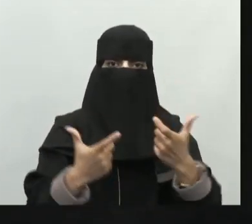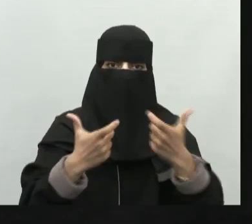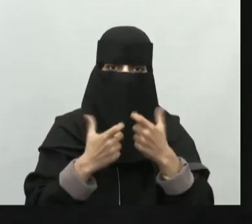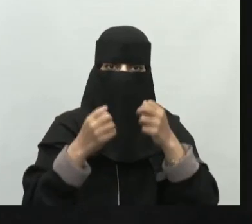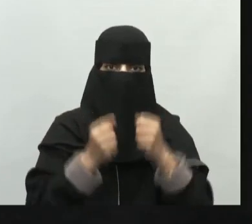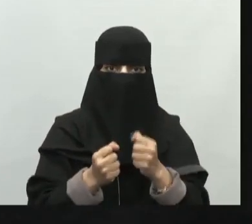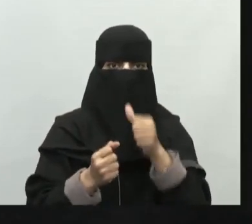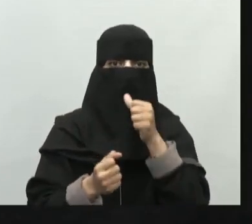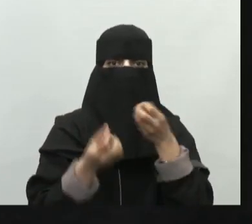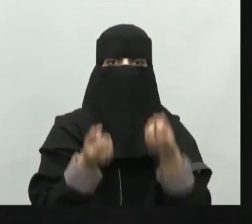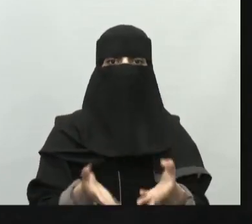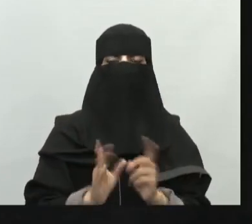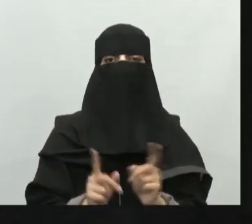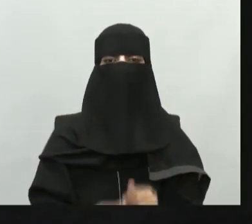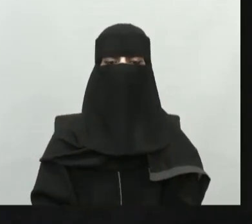فقدان الماء